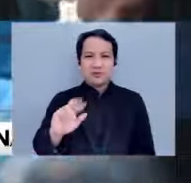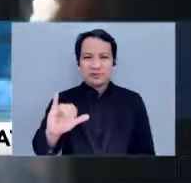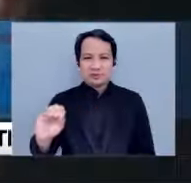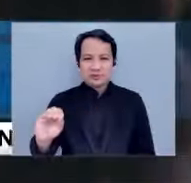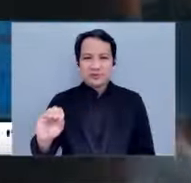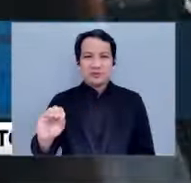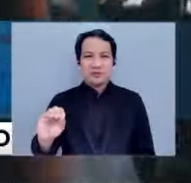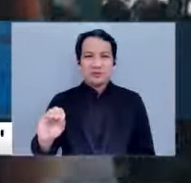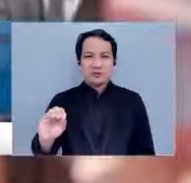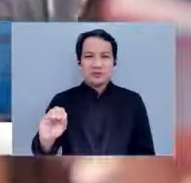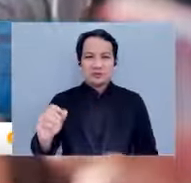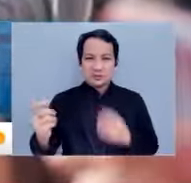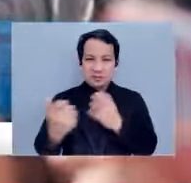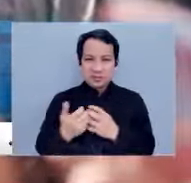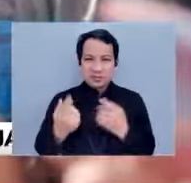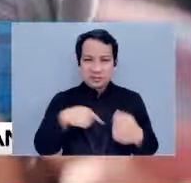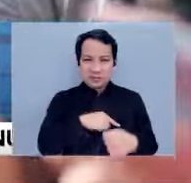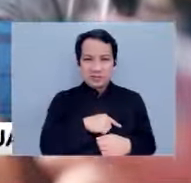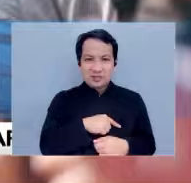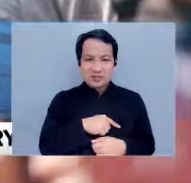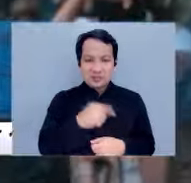Relate kami. Sino yung konyo niya?